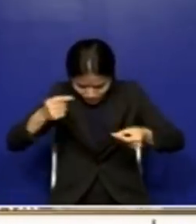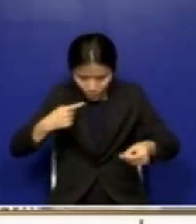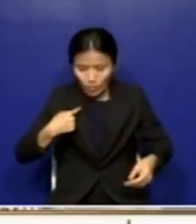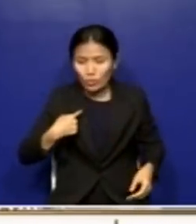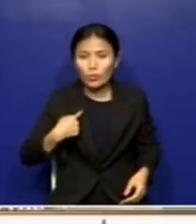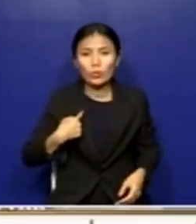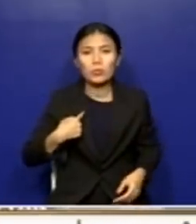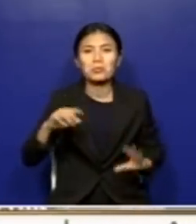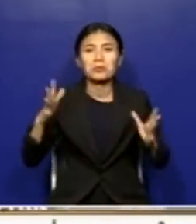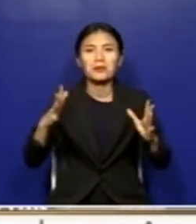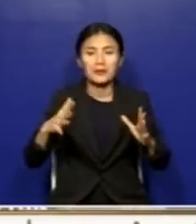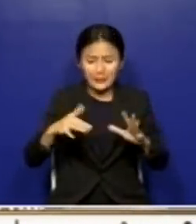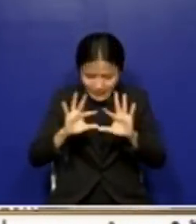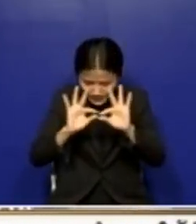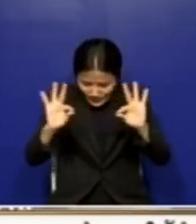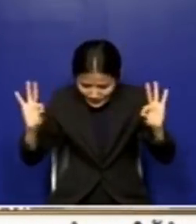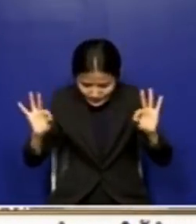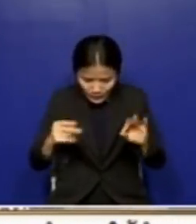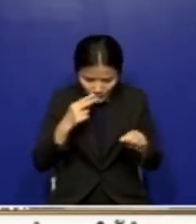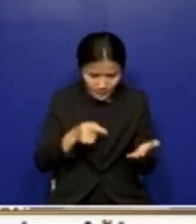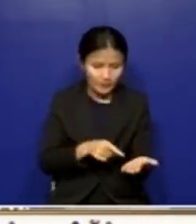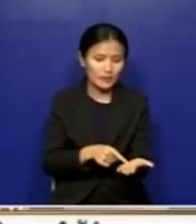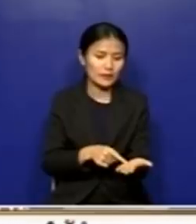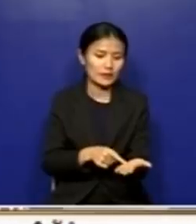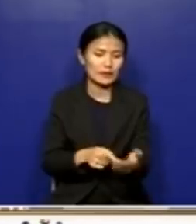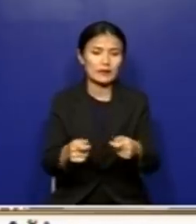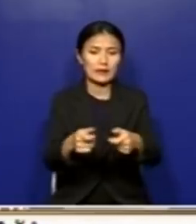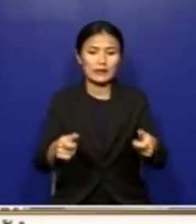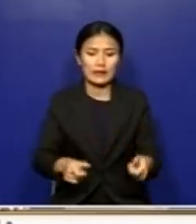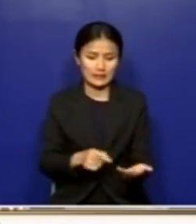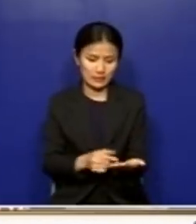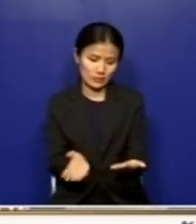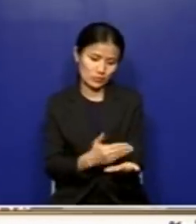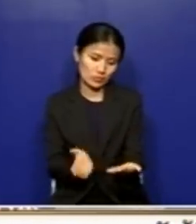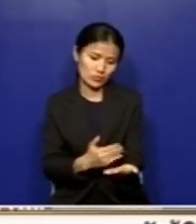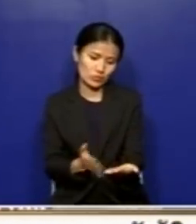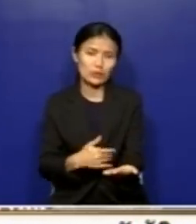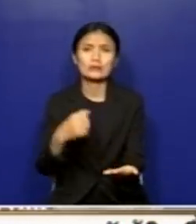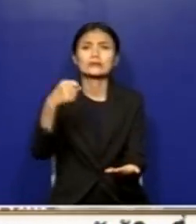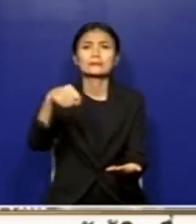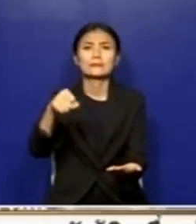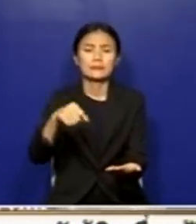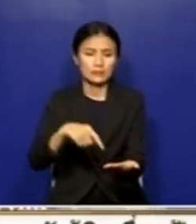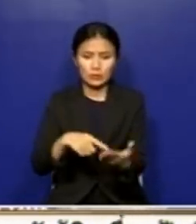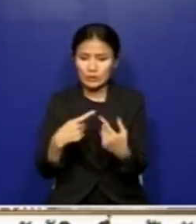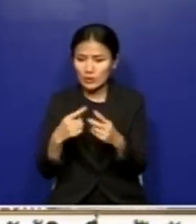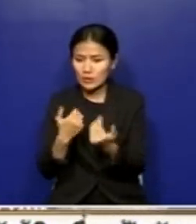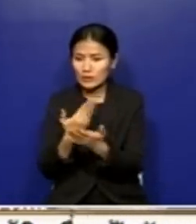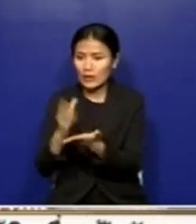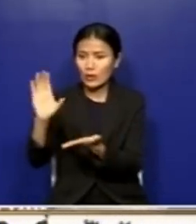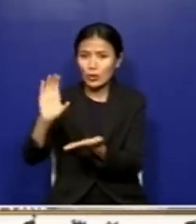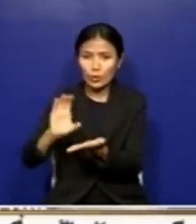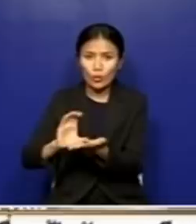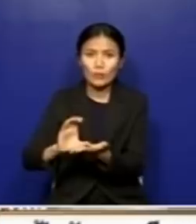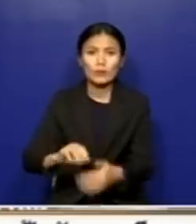นะคะไ่งานที่นามส่งมานี้มอยประมาณสิบหน้าซึ่งท่าตีกัง chamado seminar คตกลาวลวนห้าละ1 แ Thought